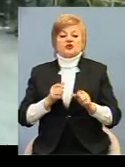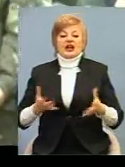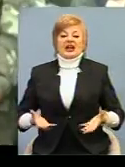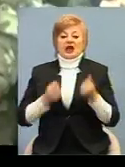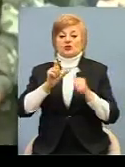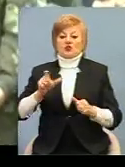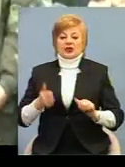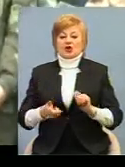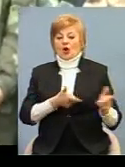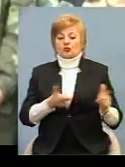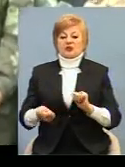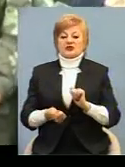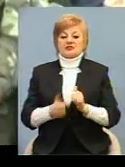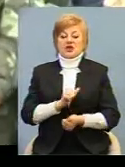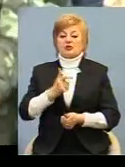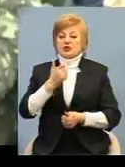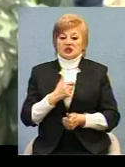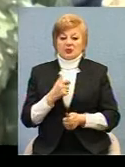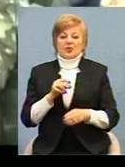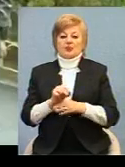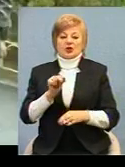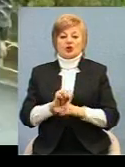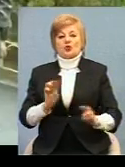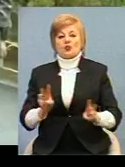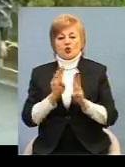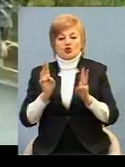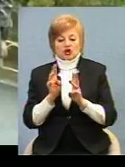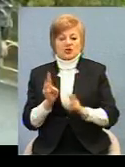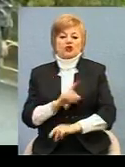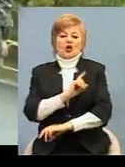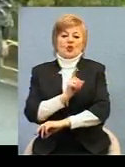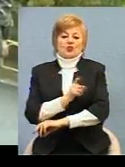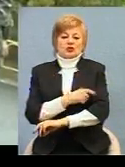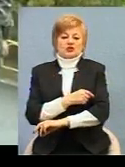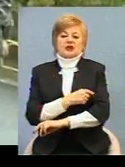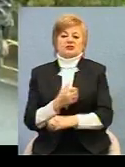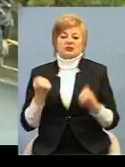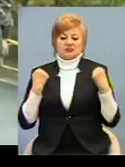зміну. Курсанти старших класів поглиблено вивчають пожежну справу, посилено опановують фізичну